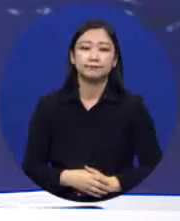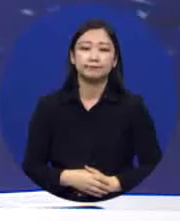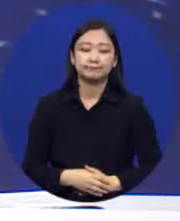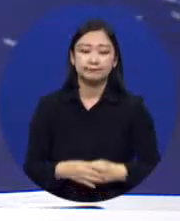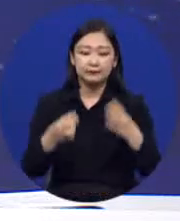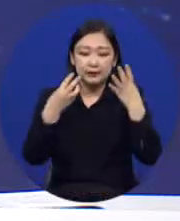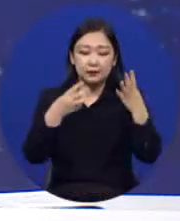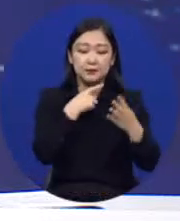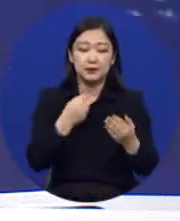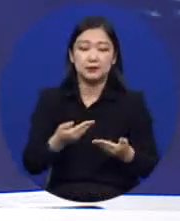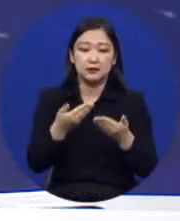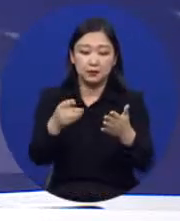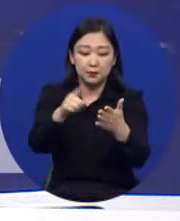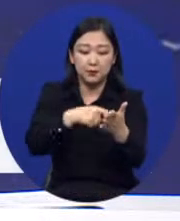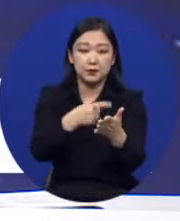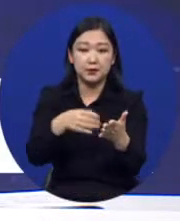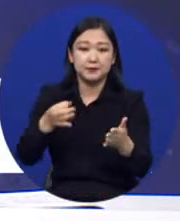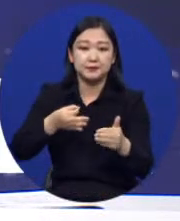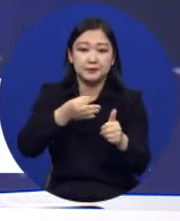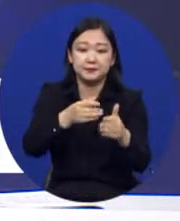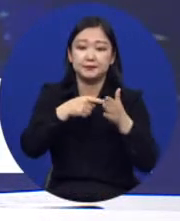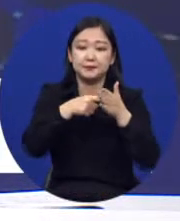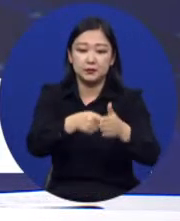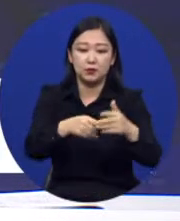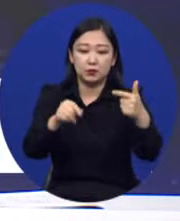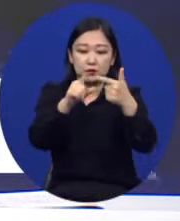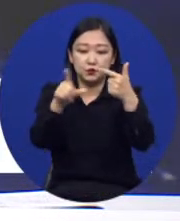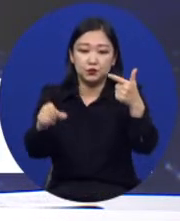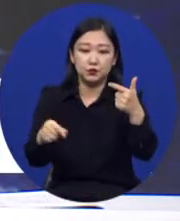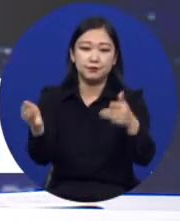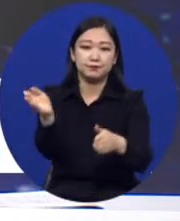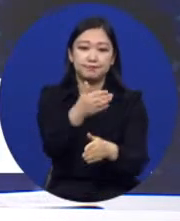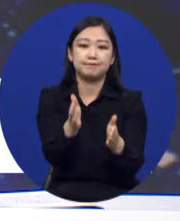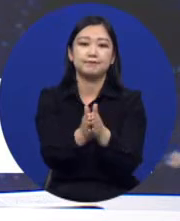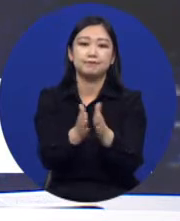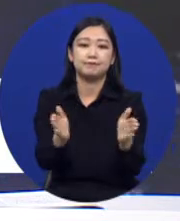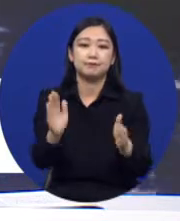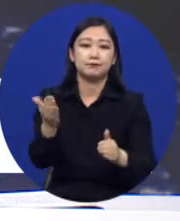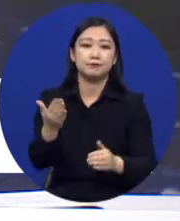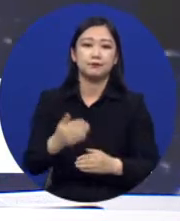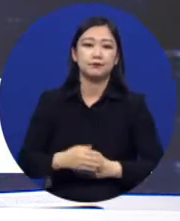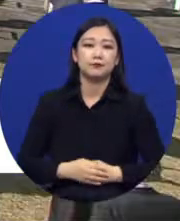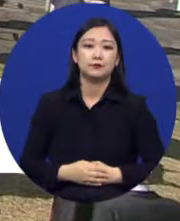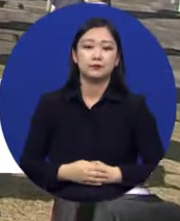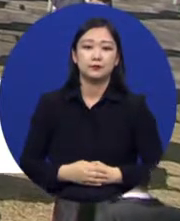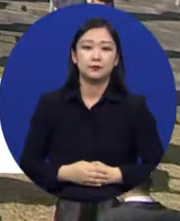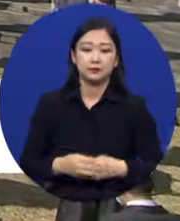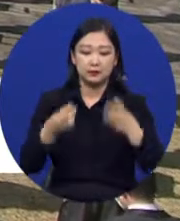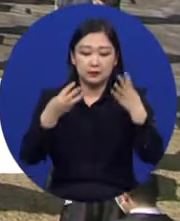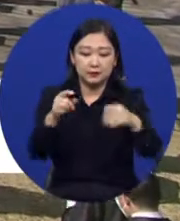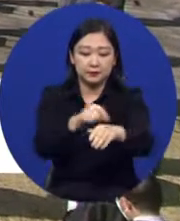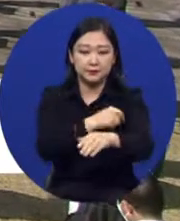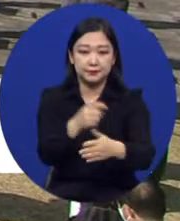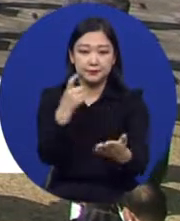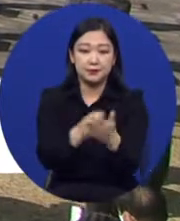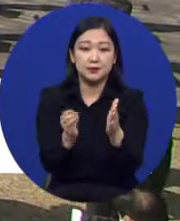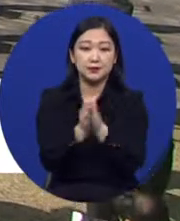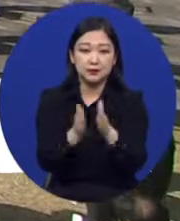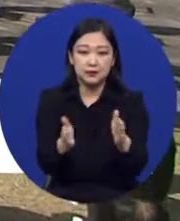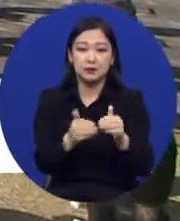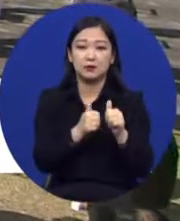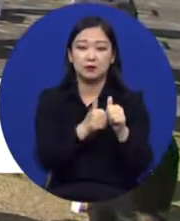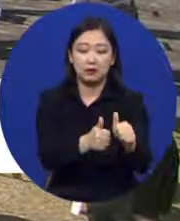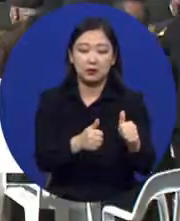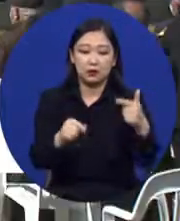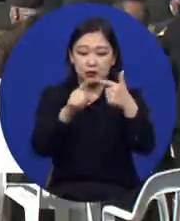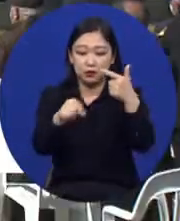제주 4 3 희생자 보상금 지급 신청 에 오는 6월 부터 시작됩니다 제주도는 사상 특별법 시행에 따라 오는